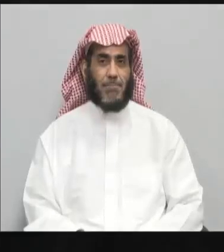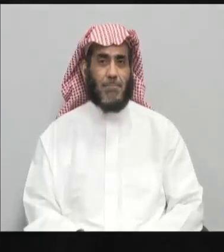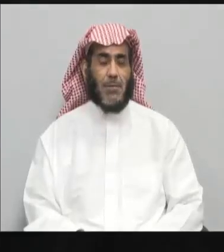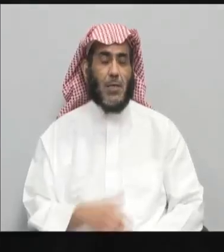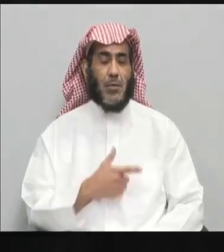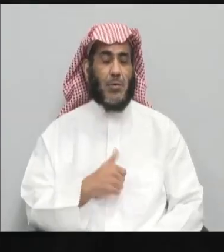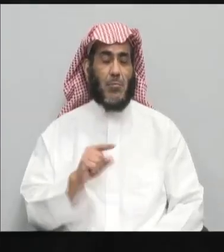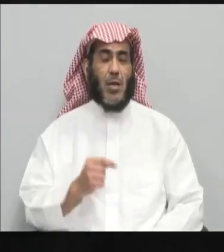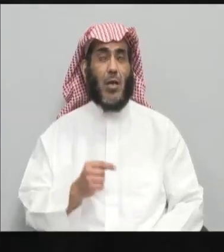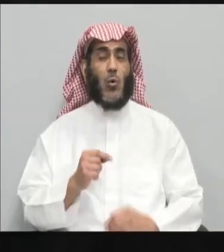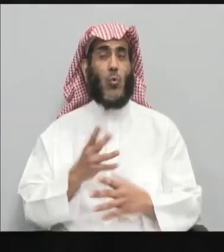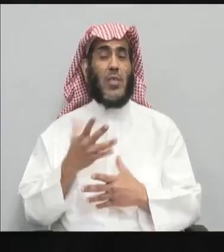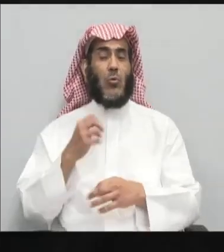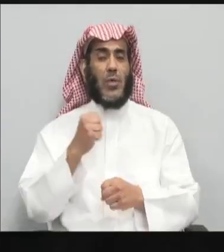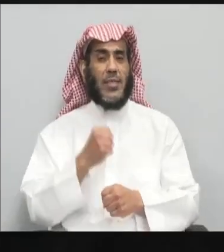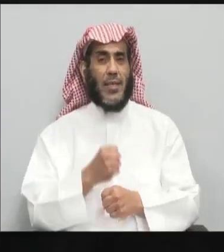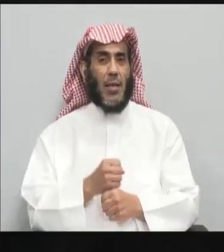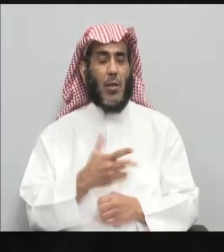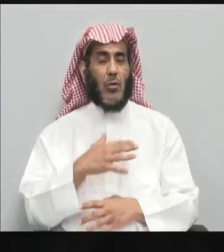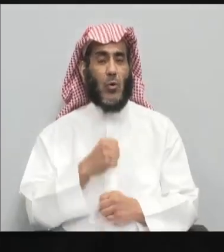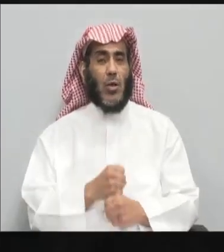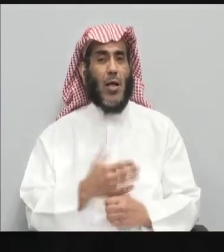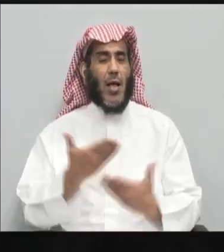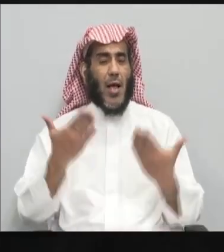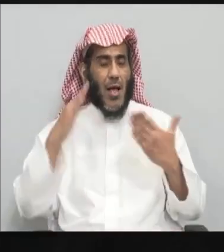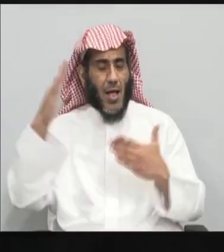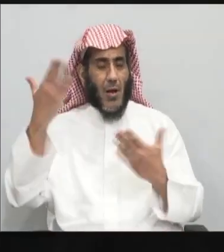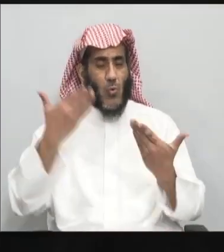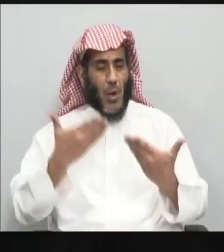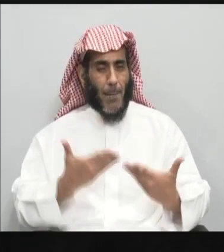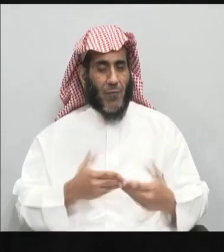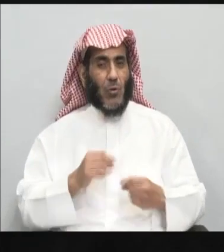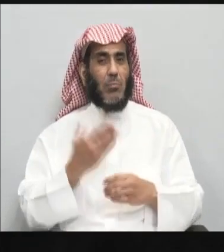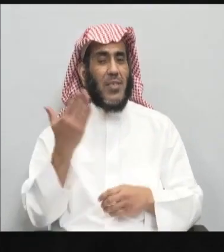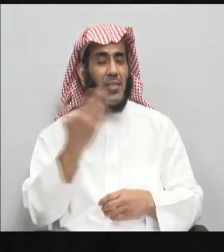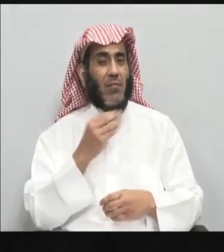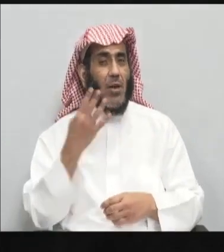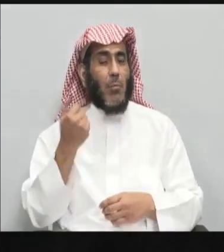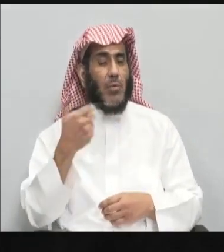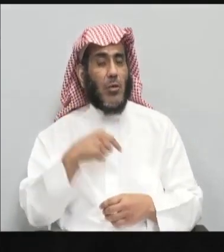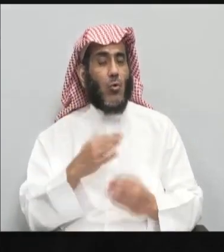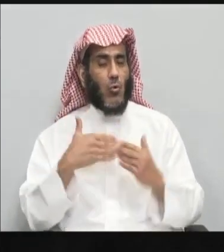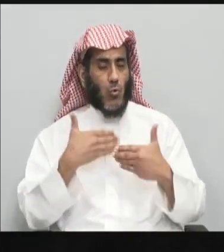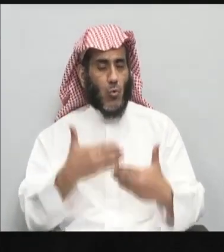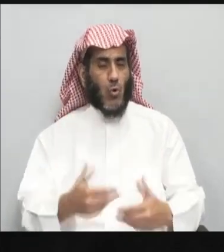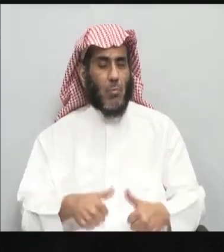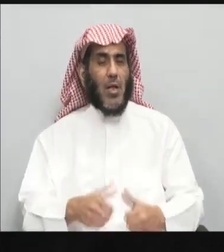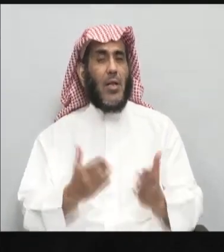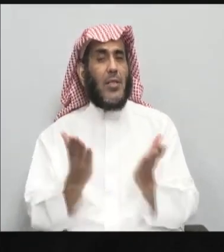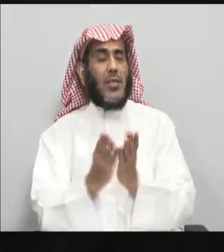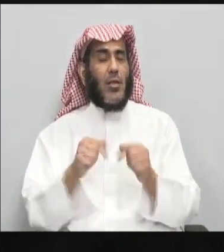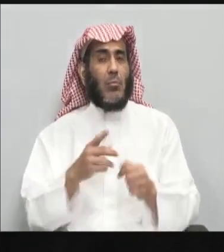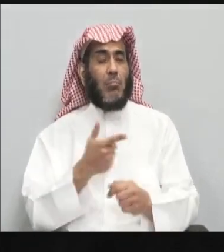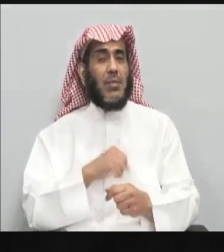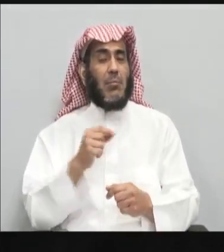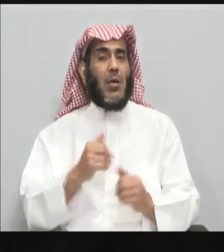بسم الله والصلاه والسلام على رسول الله اهلا وسهلا بطلاب الصف الرابع نكمل درسنا لهذا اليوم بسم